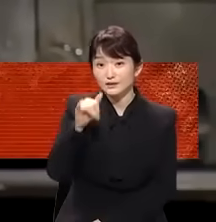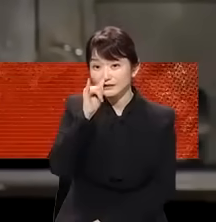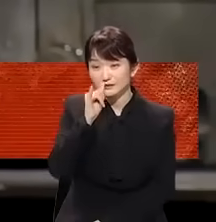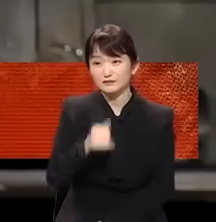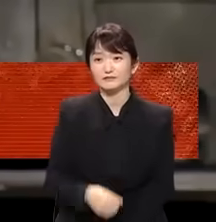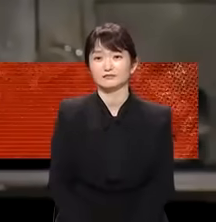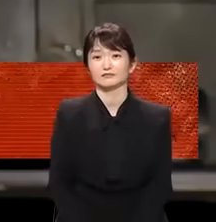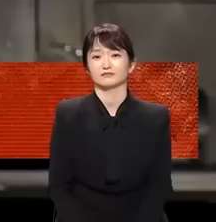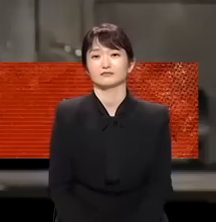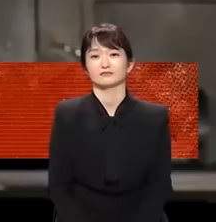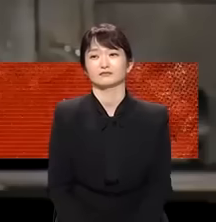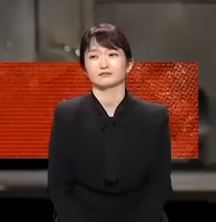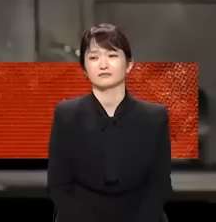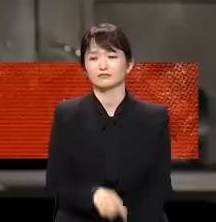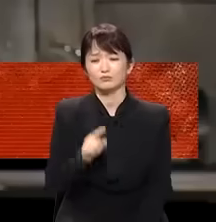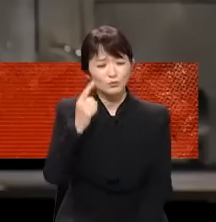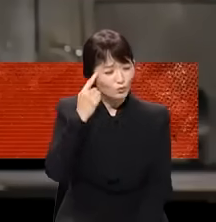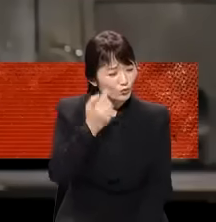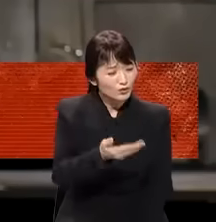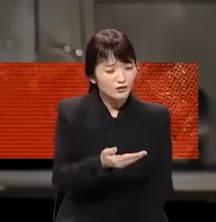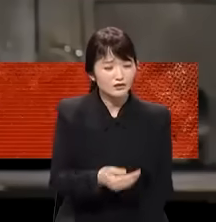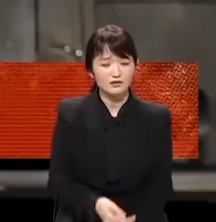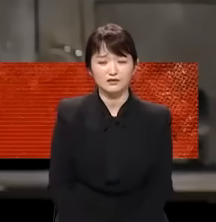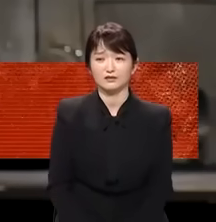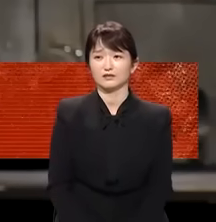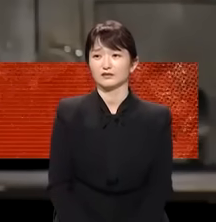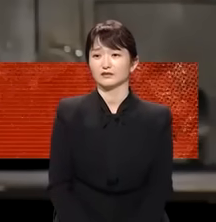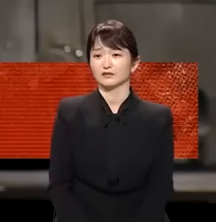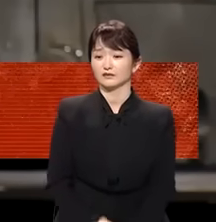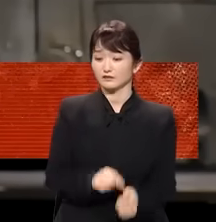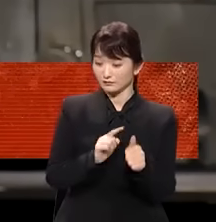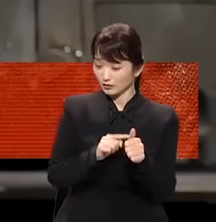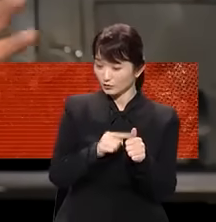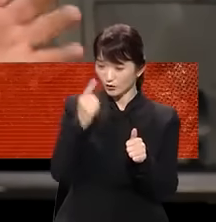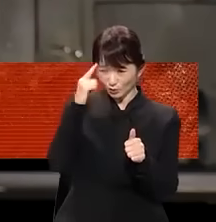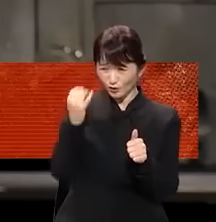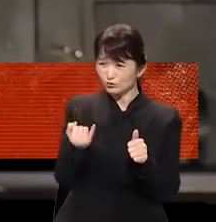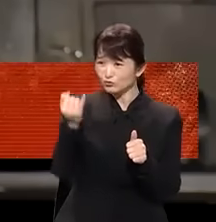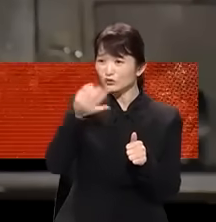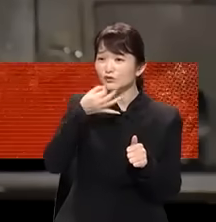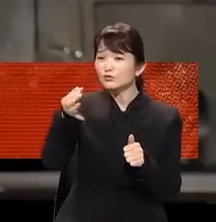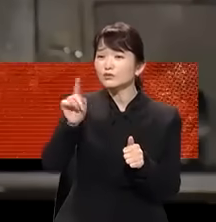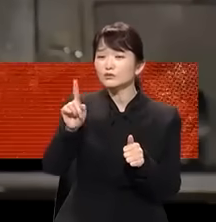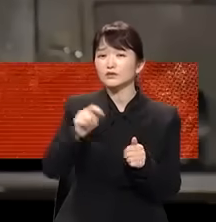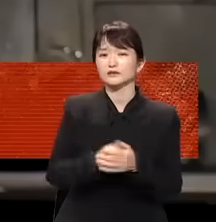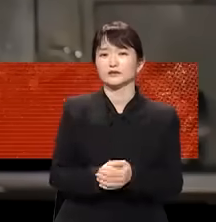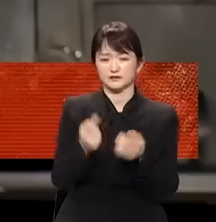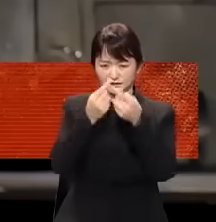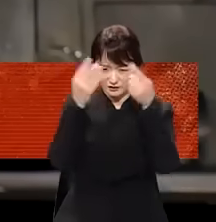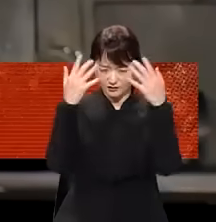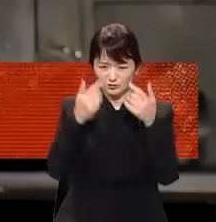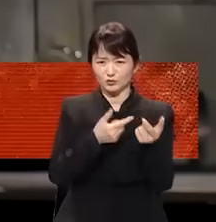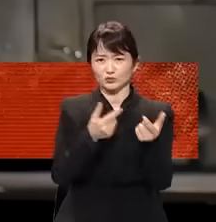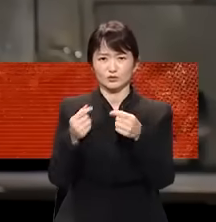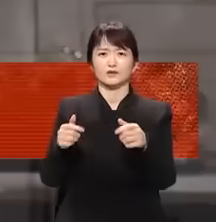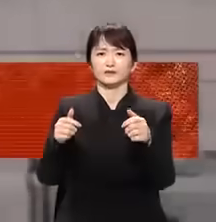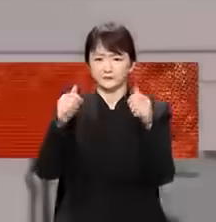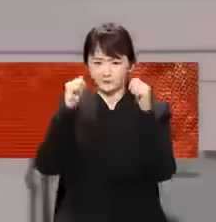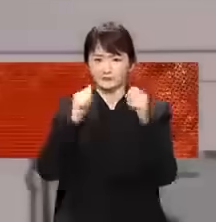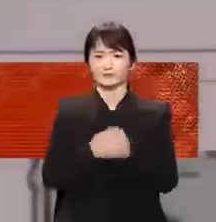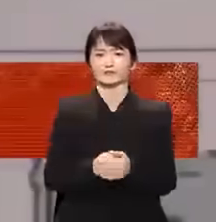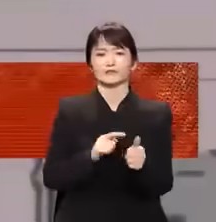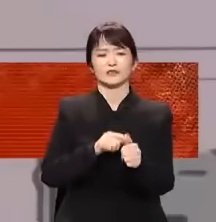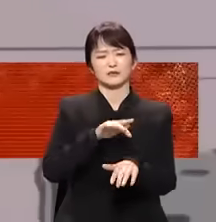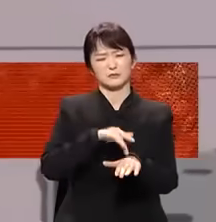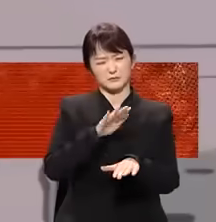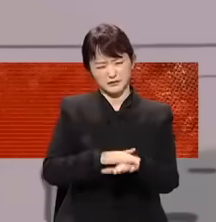그게 처음에 이거 뭐냐고 하니까 왜이 애는 누나라고 부르냐 하니까 학교가 갔다 보니까 얘가 좀 버릇없이 누나라고